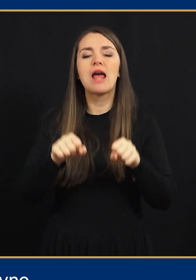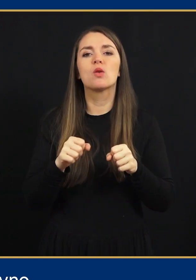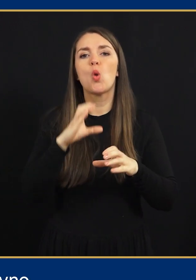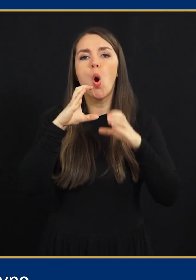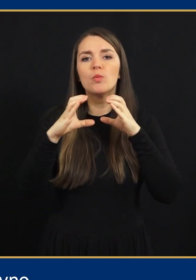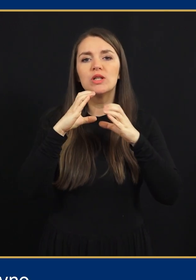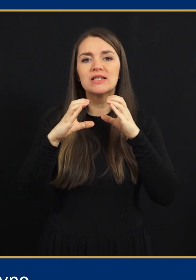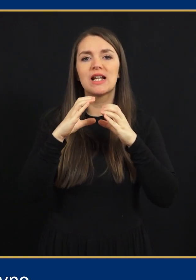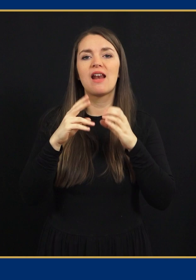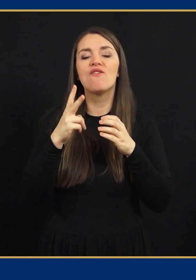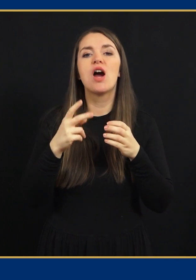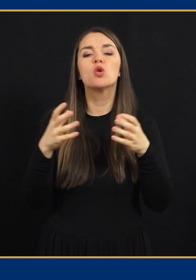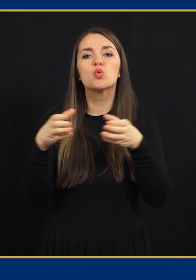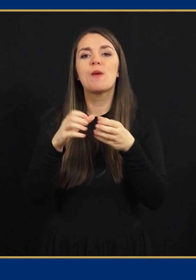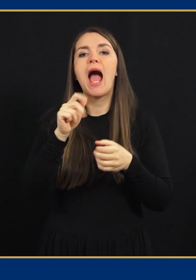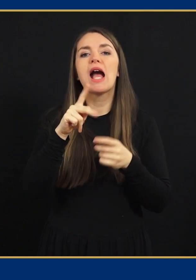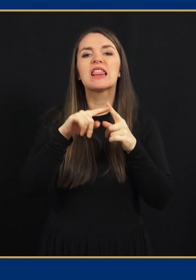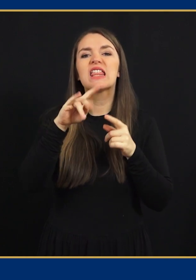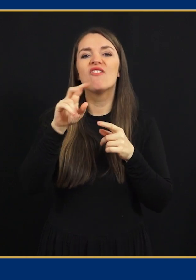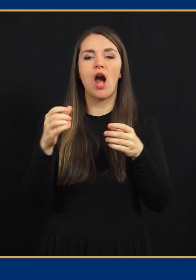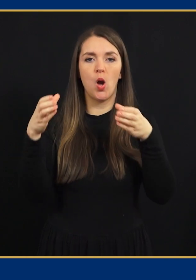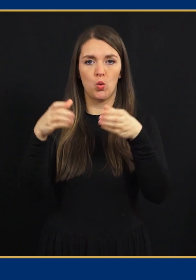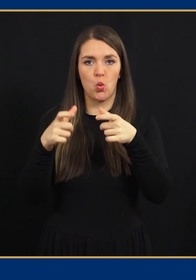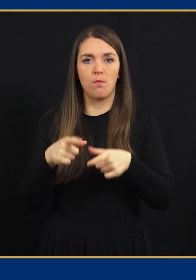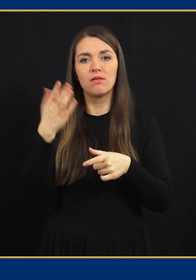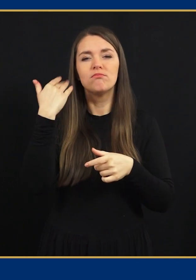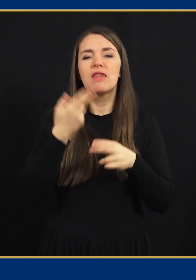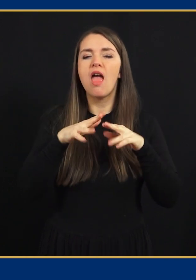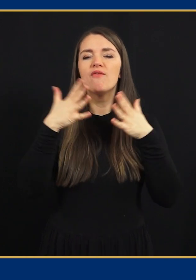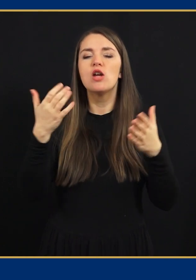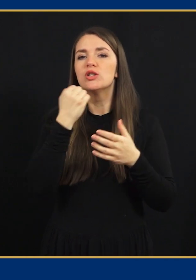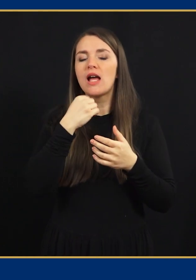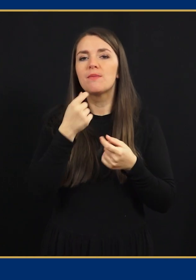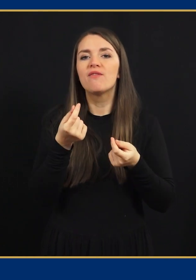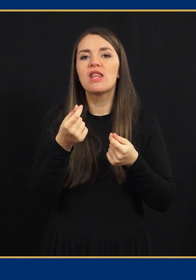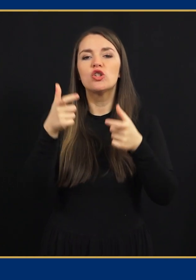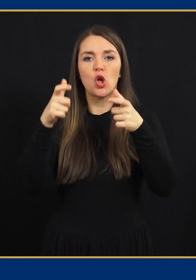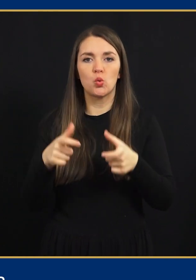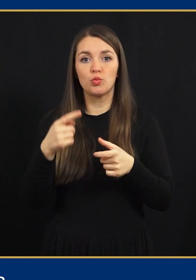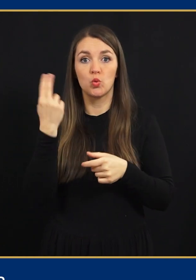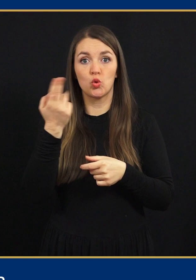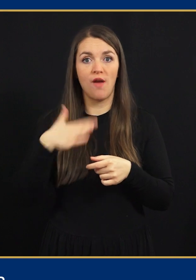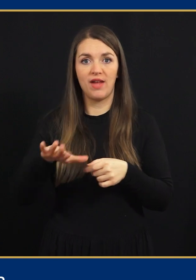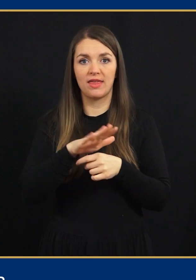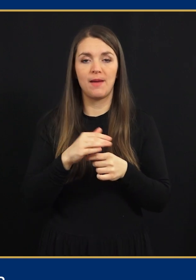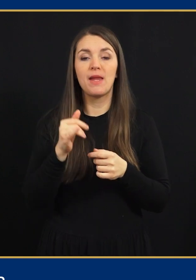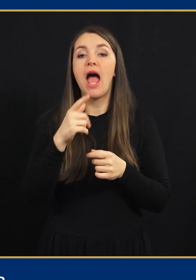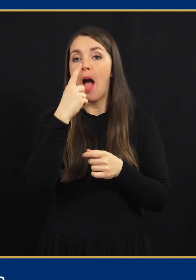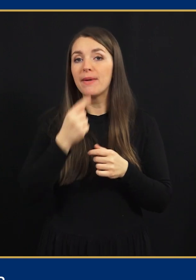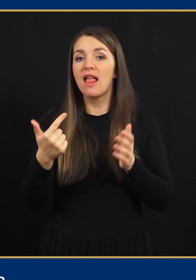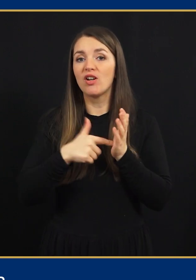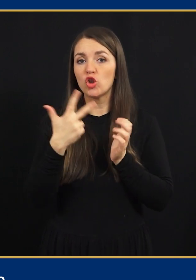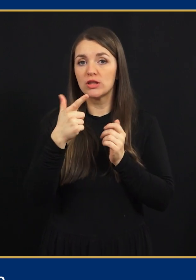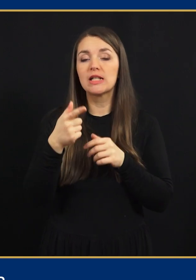v družbi Activa Group, takrat največji zasebni finančni družbi v Sloveniji. Aprila 2003 se